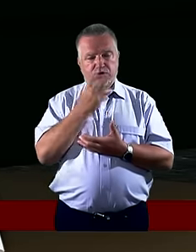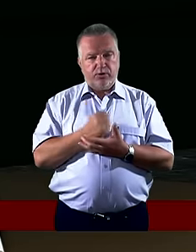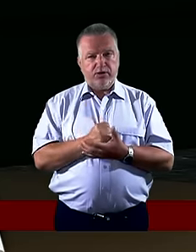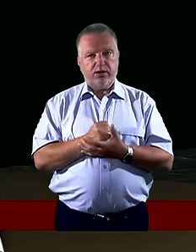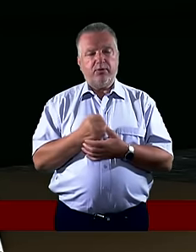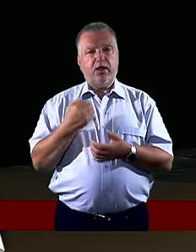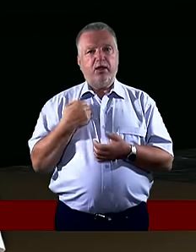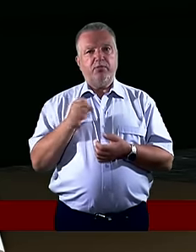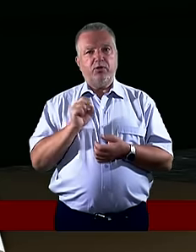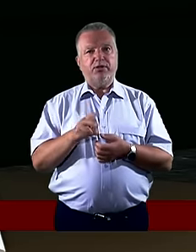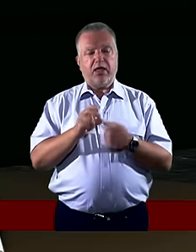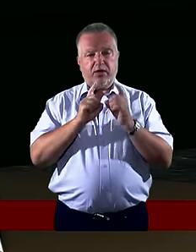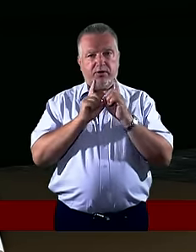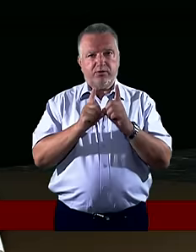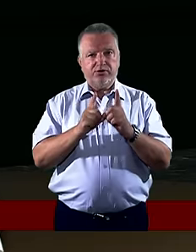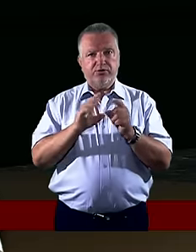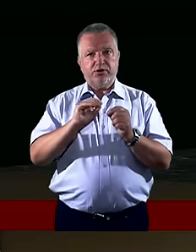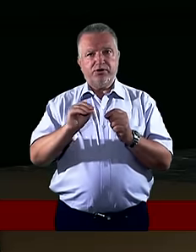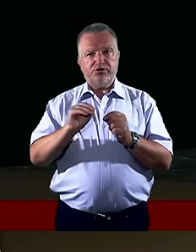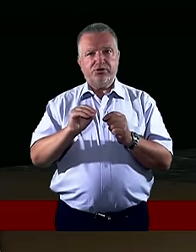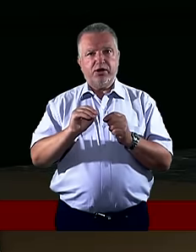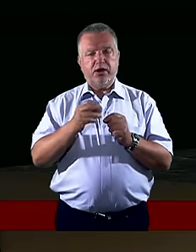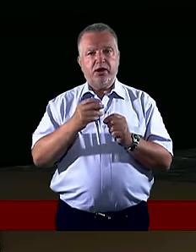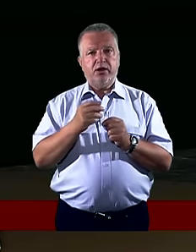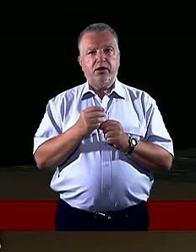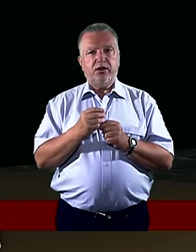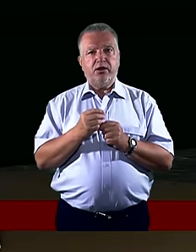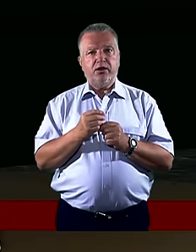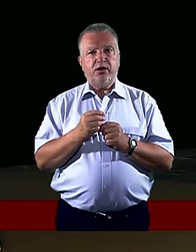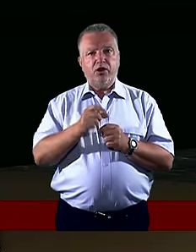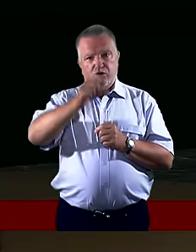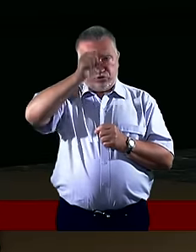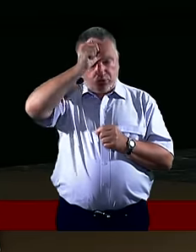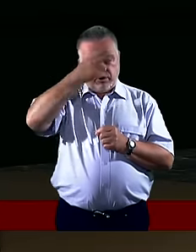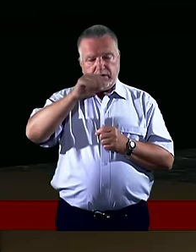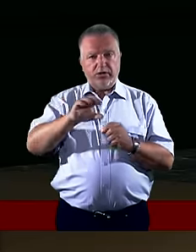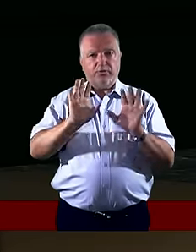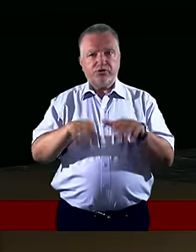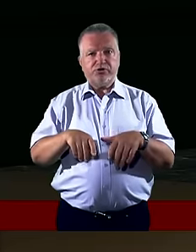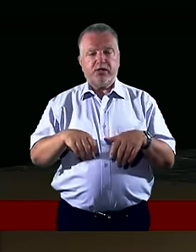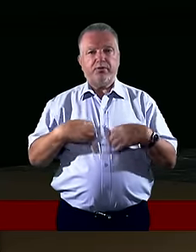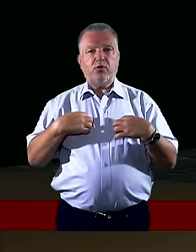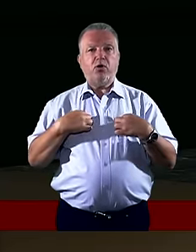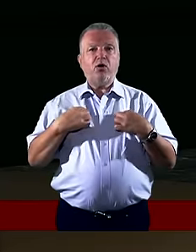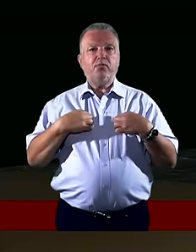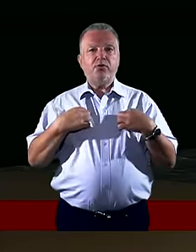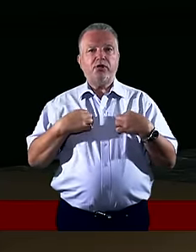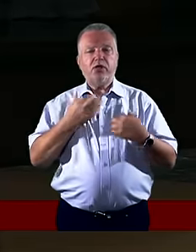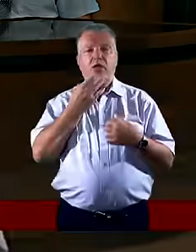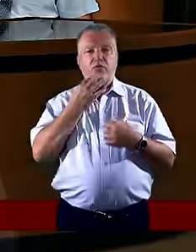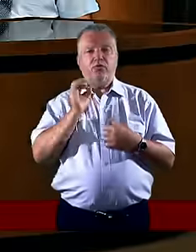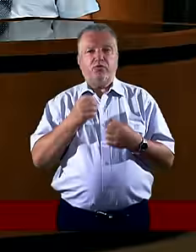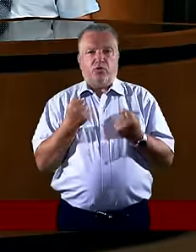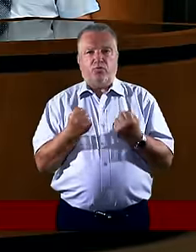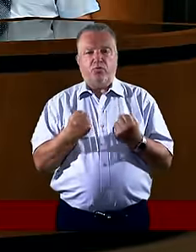świadectwa były tak realne i tak konkretne, że nie mógł pozostać obojętny nikt na to.